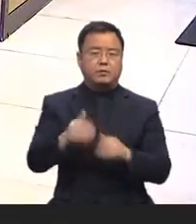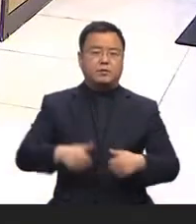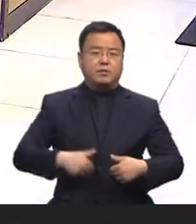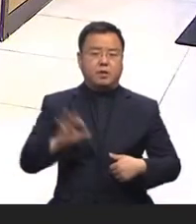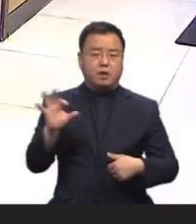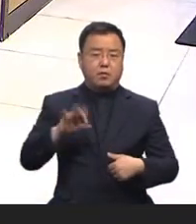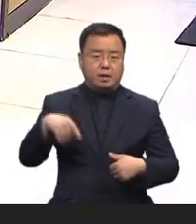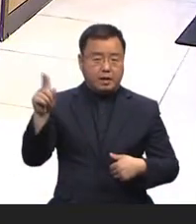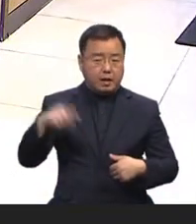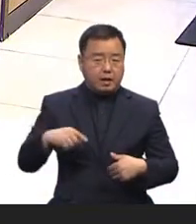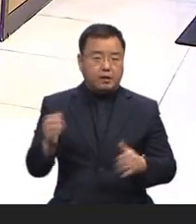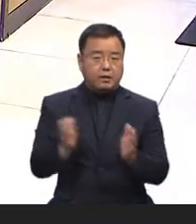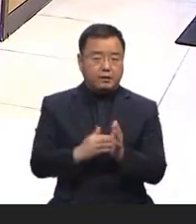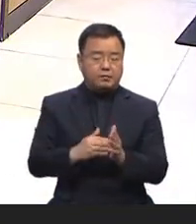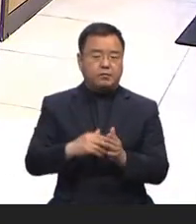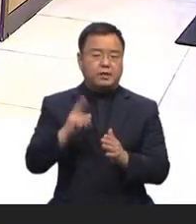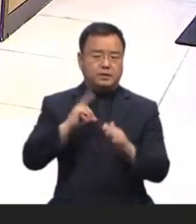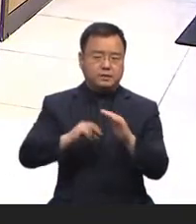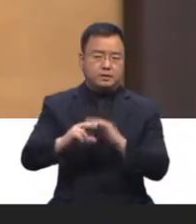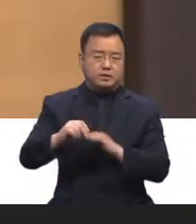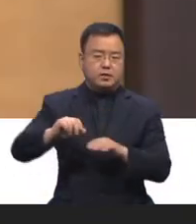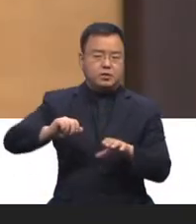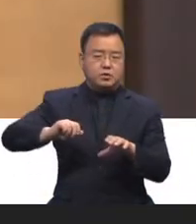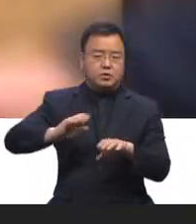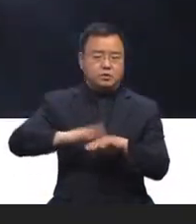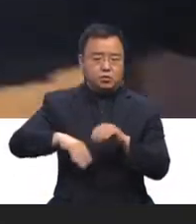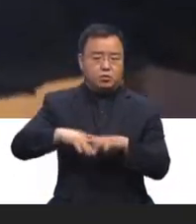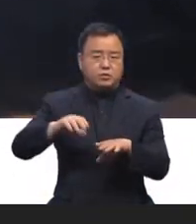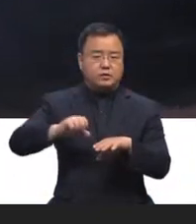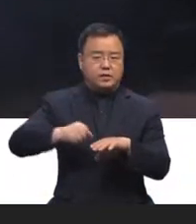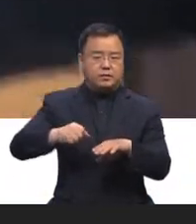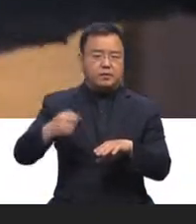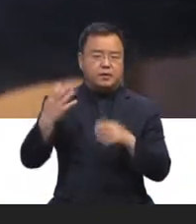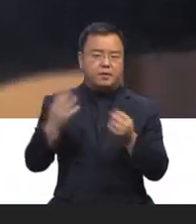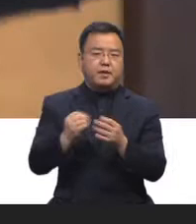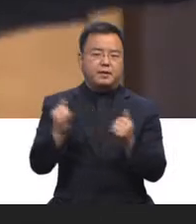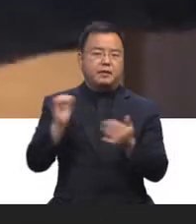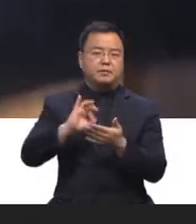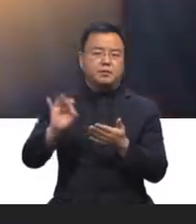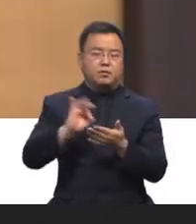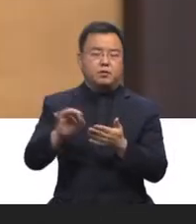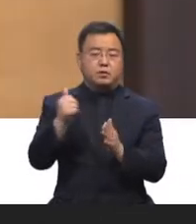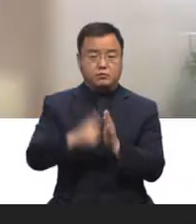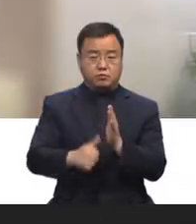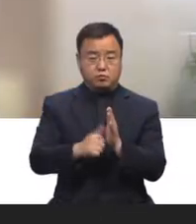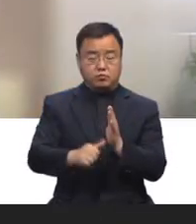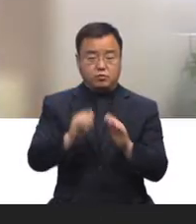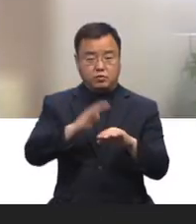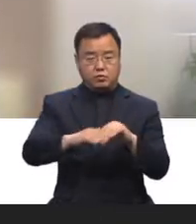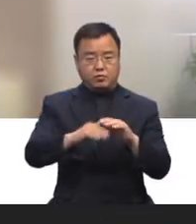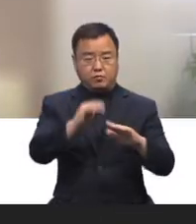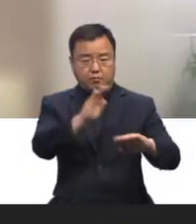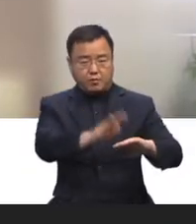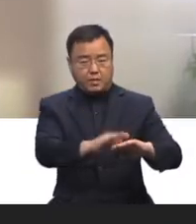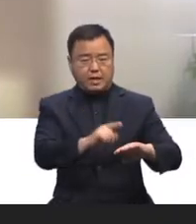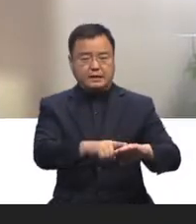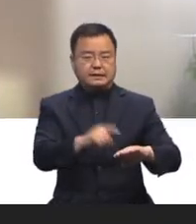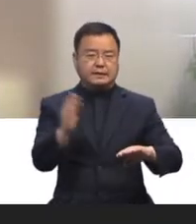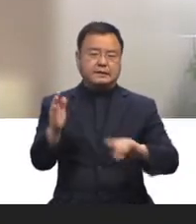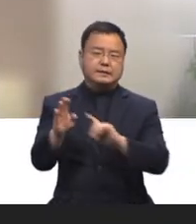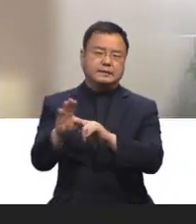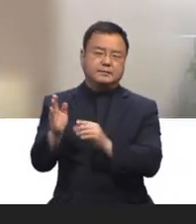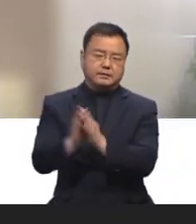물론이고 지하철 손잡이나 엘리베이터 버튼 처럼 많은 사람들이 쓰는 물건에 손을 됐다면 즉시 손이 쉽도록 하고